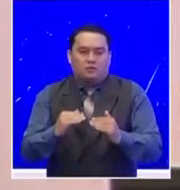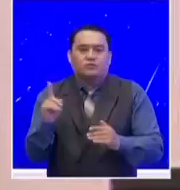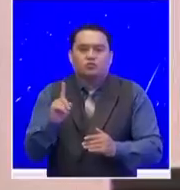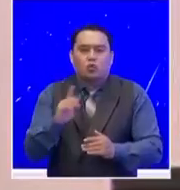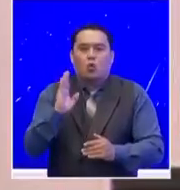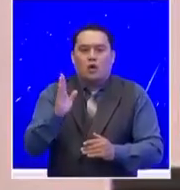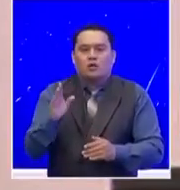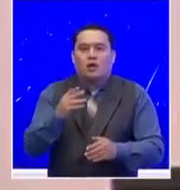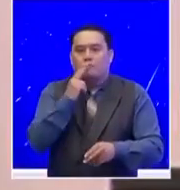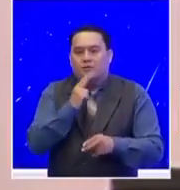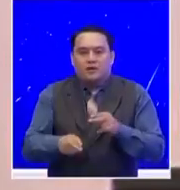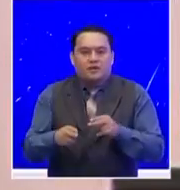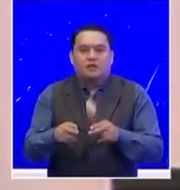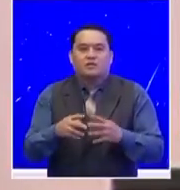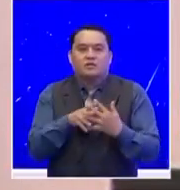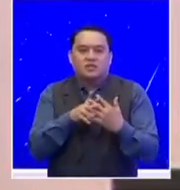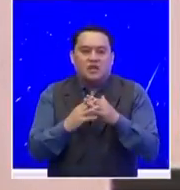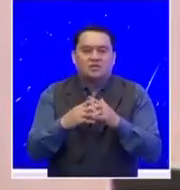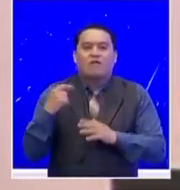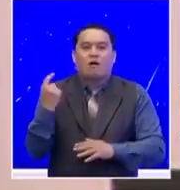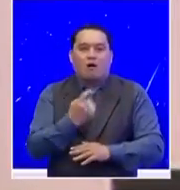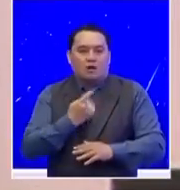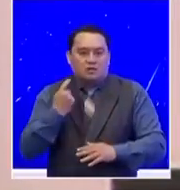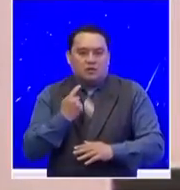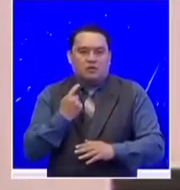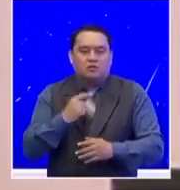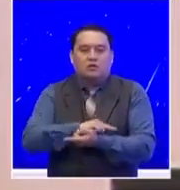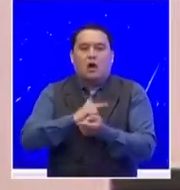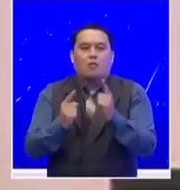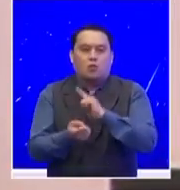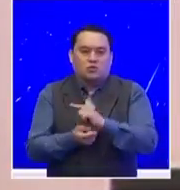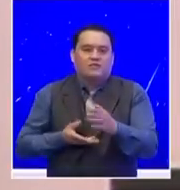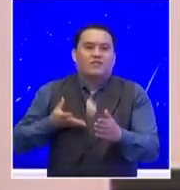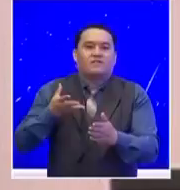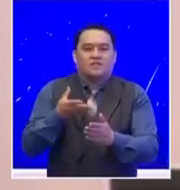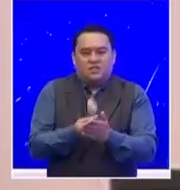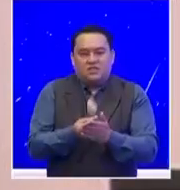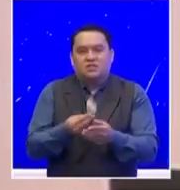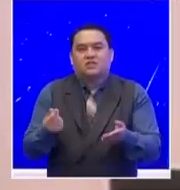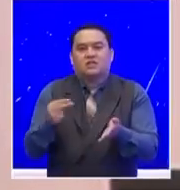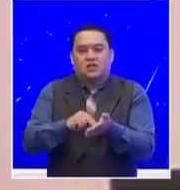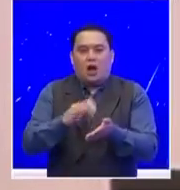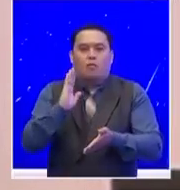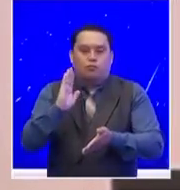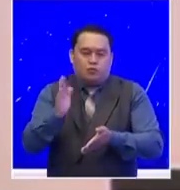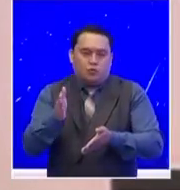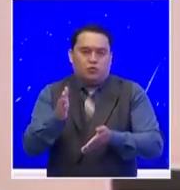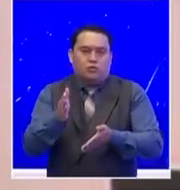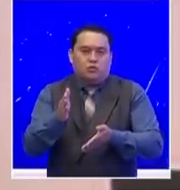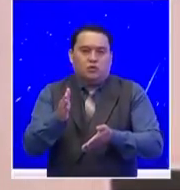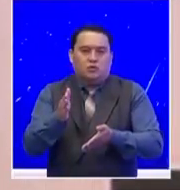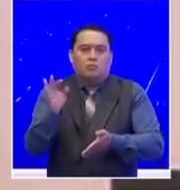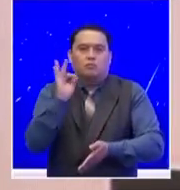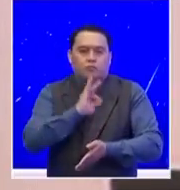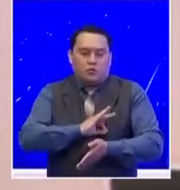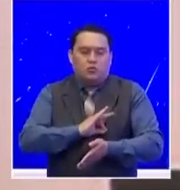что потери для сельского хозяйства, они теперь превратятся, наоборот, в инвестиции. И, соответственно, цена будет уже